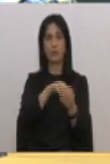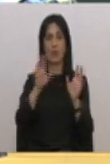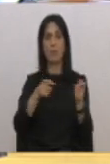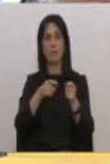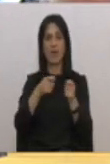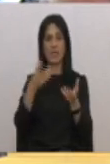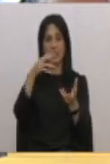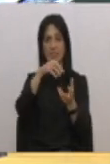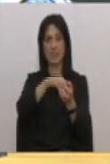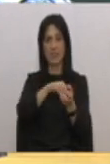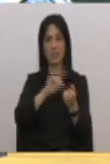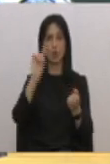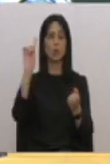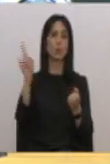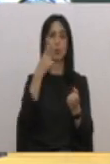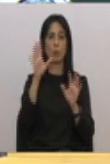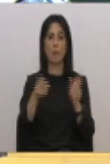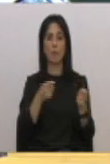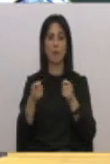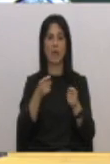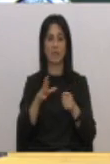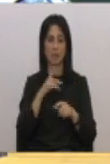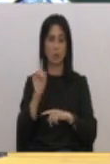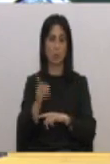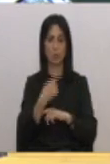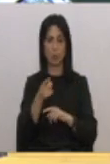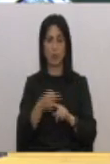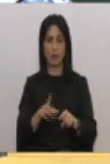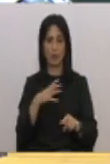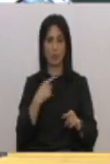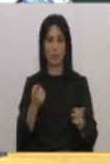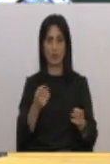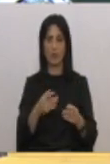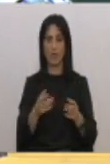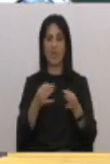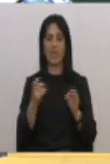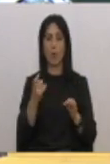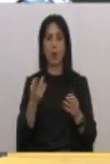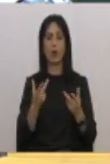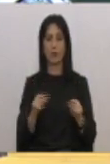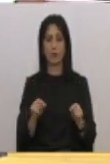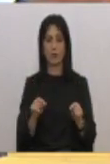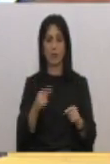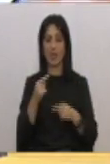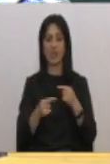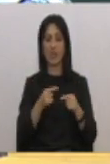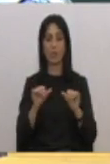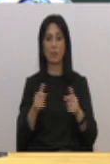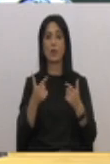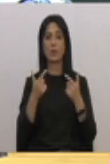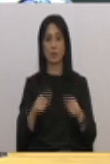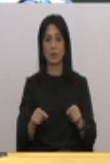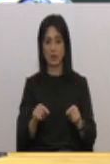პრეზიდენტის ხელში, სუპერსაპრეზიდენტო მოდელი შექმნეს, რომელიც სცილდება დემოკრატიის იმ თანამედროვე ფორმებს, რომელიც